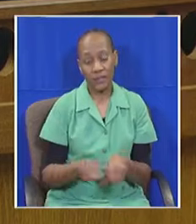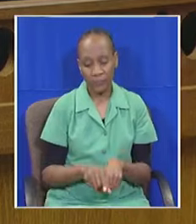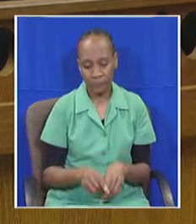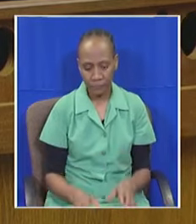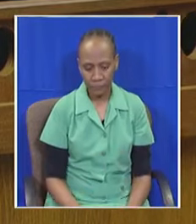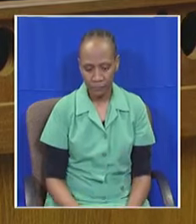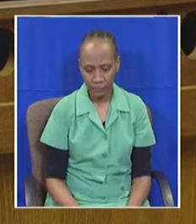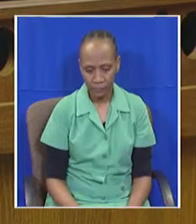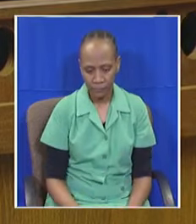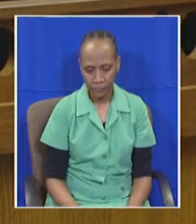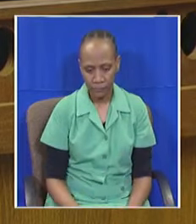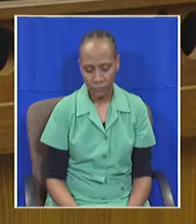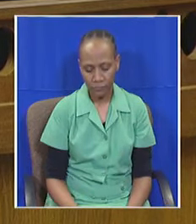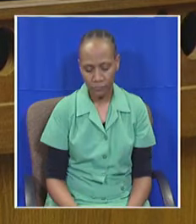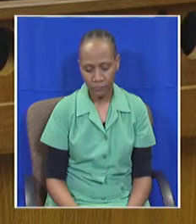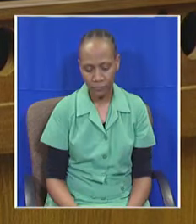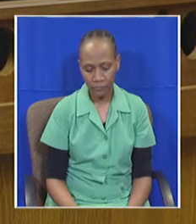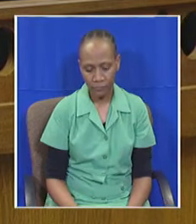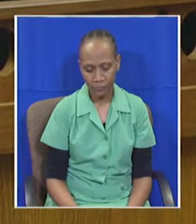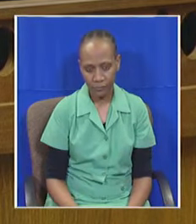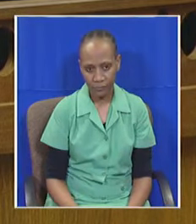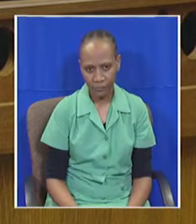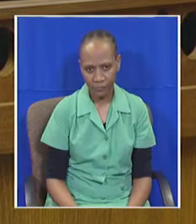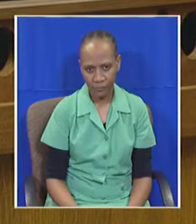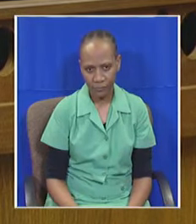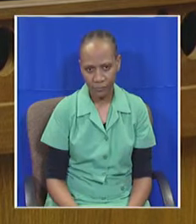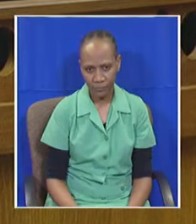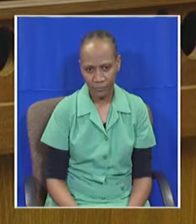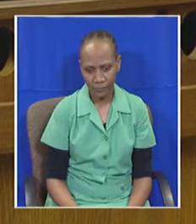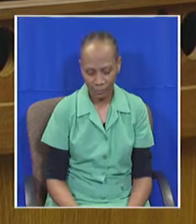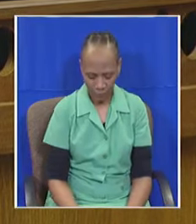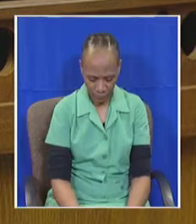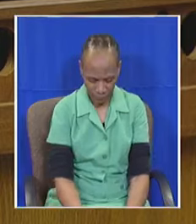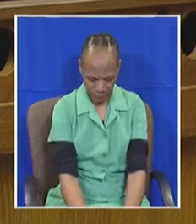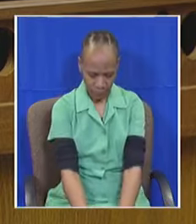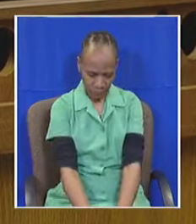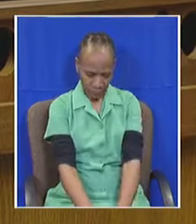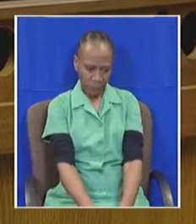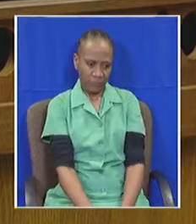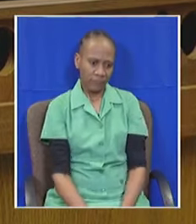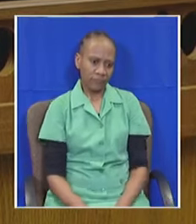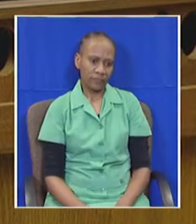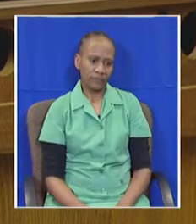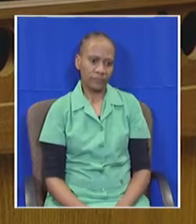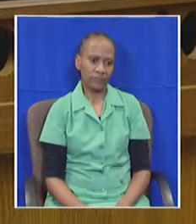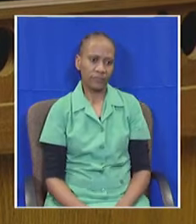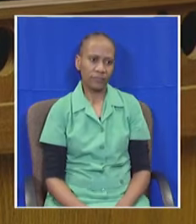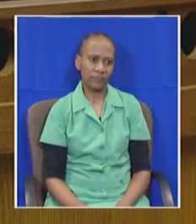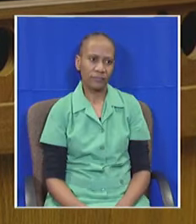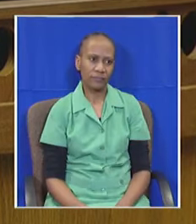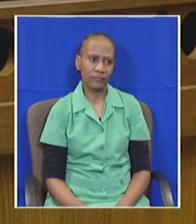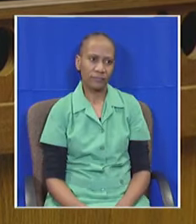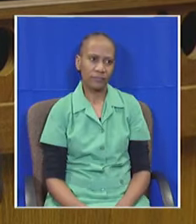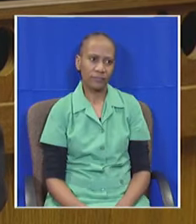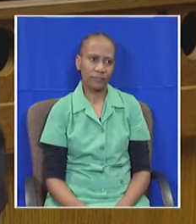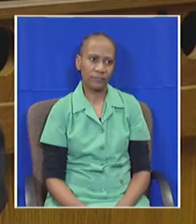die mentaliteit van Claudie Motsoeneng openbaar in belangrike posisies geplaas, namelijk mense oortuig daarvan dat hulle 'n funksie kan verrig